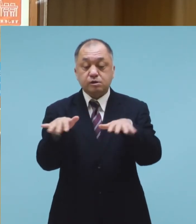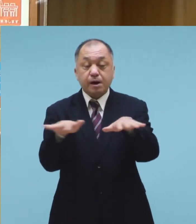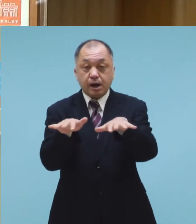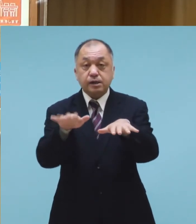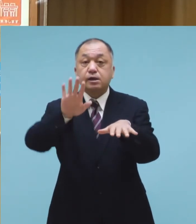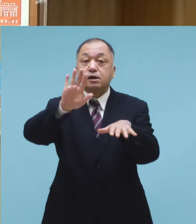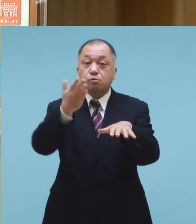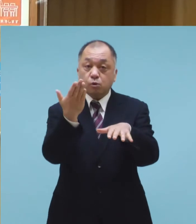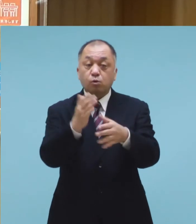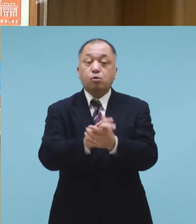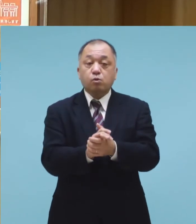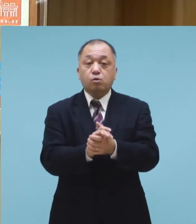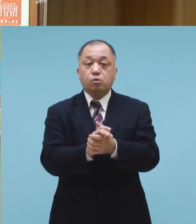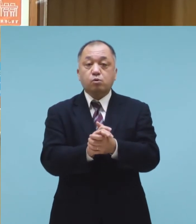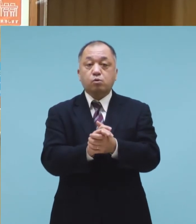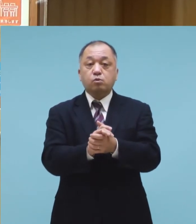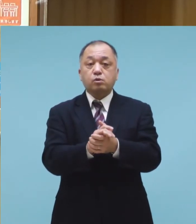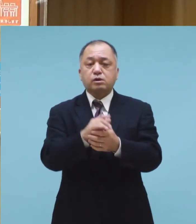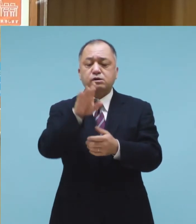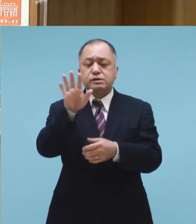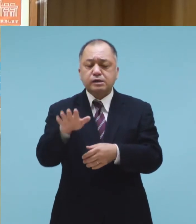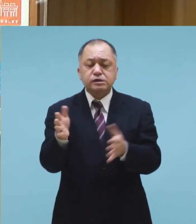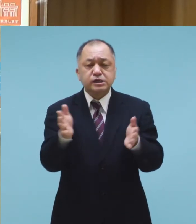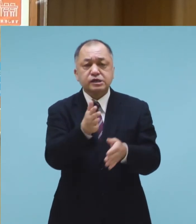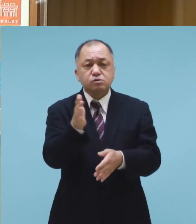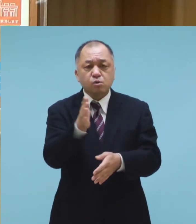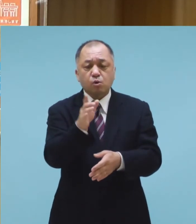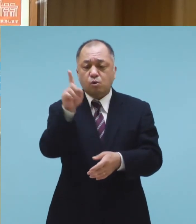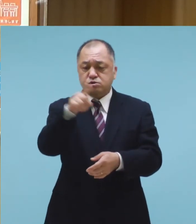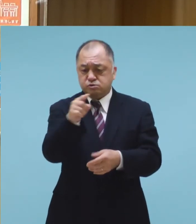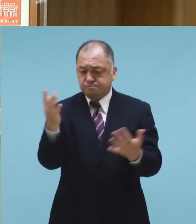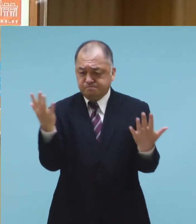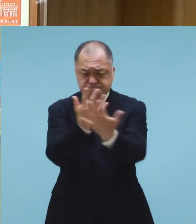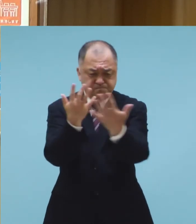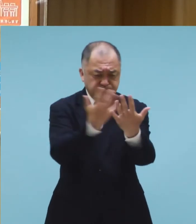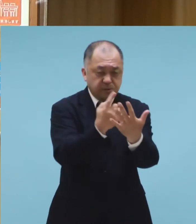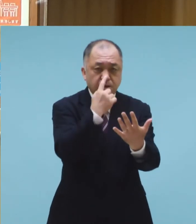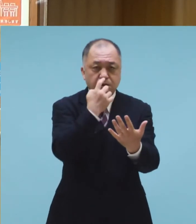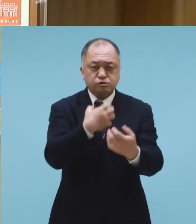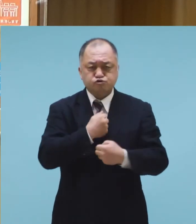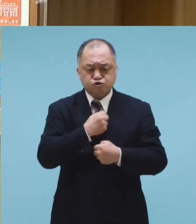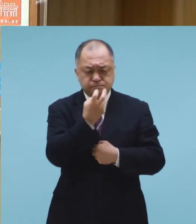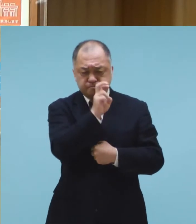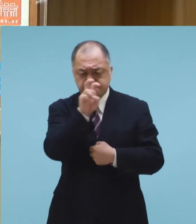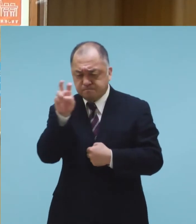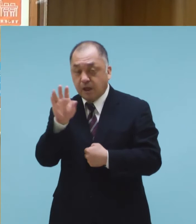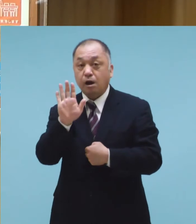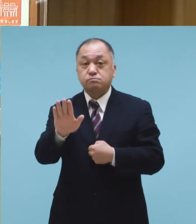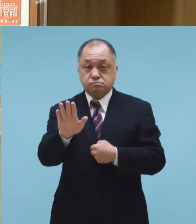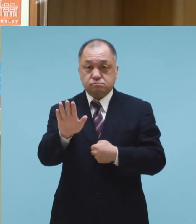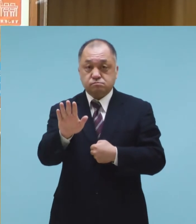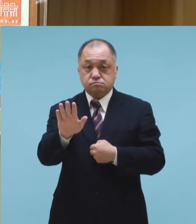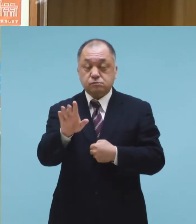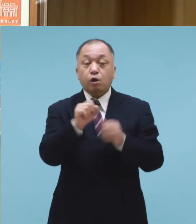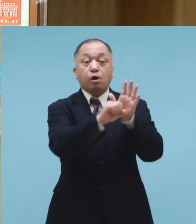ますが、直近の人流なども我々注視してます。こういった効果も見極めながらですね、対